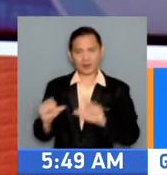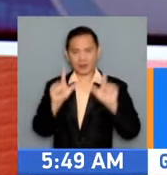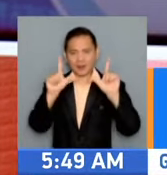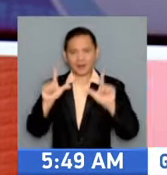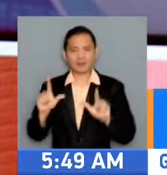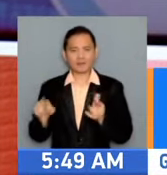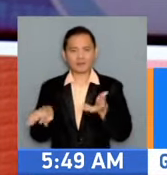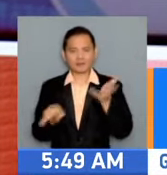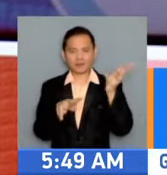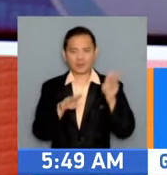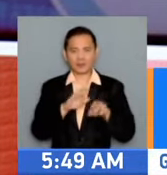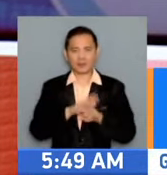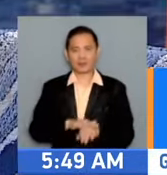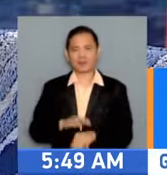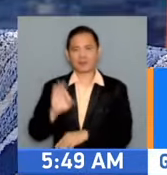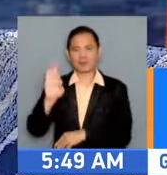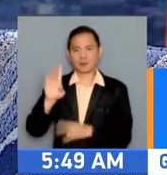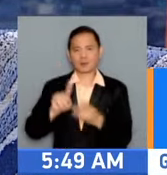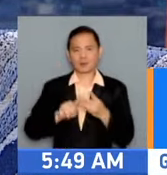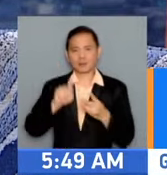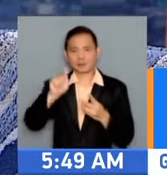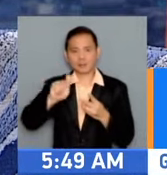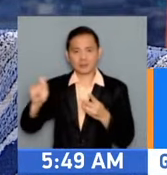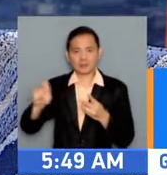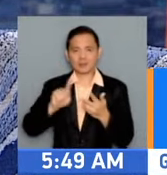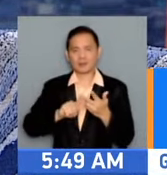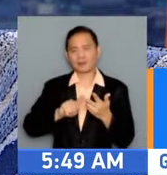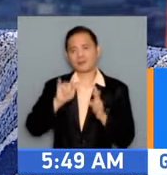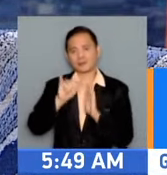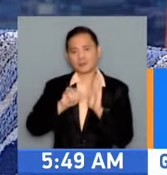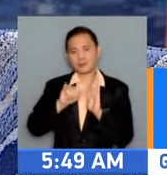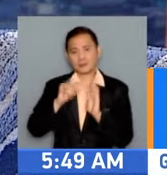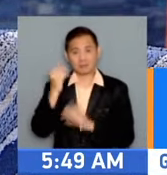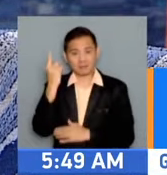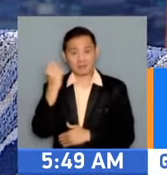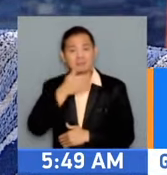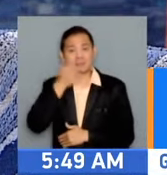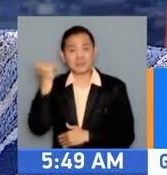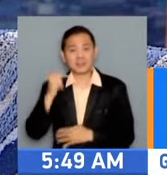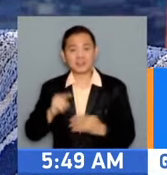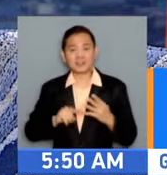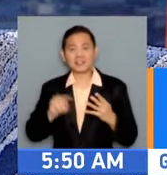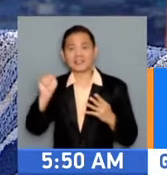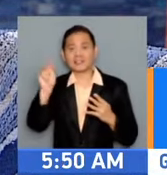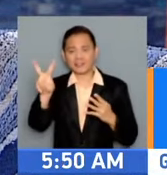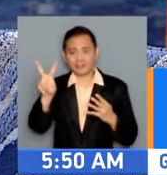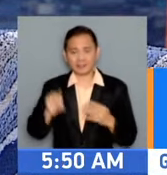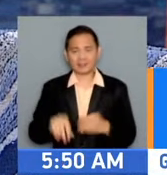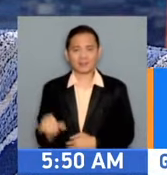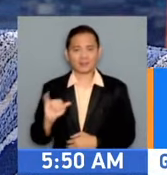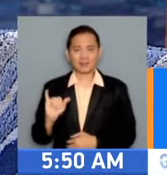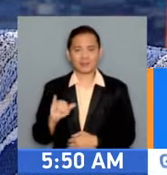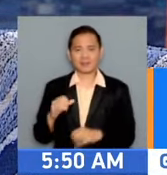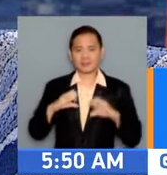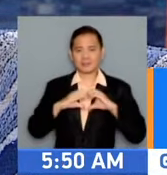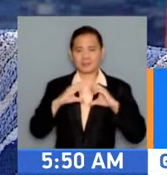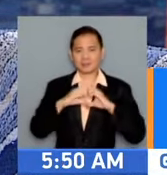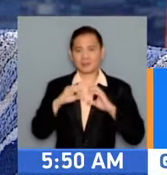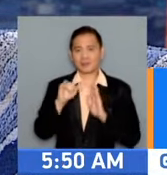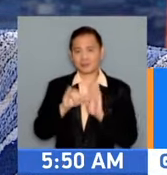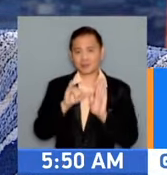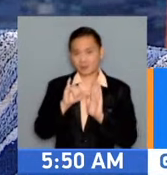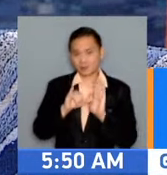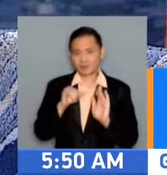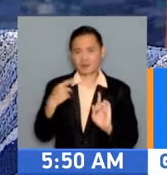at YouTube. Pero mas maganda, TV. TV, syempre. Please check out din ang GMA Public Affairs YouTube channel. Naroon din po kami.